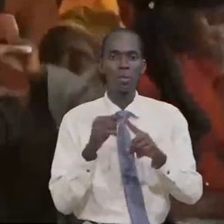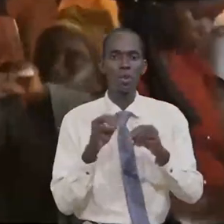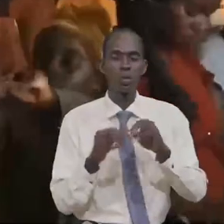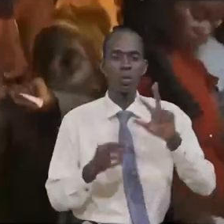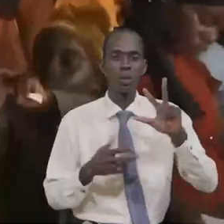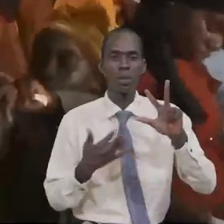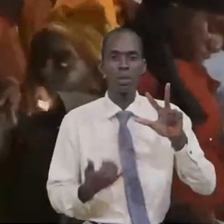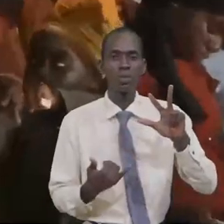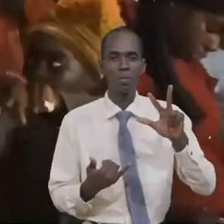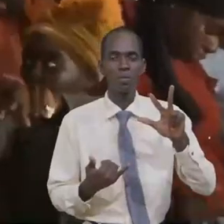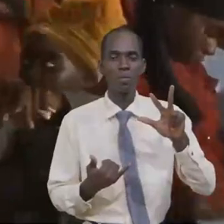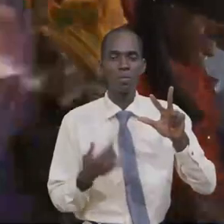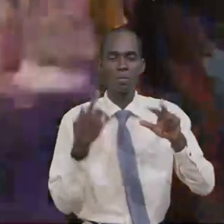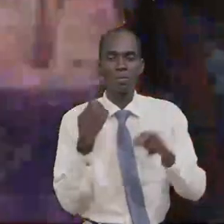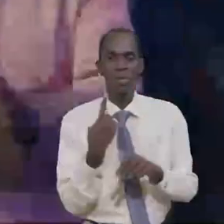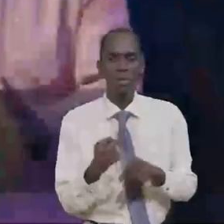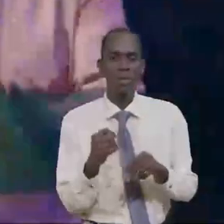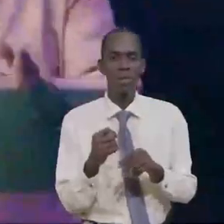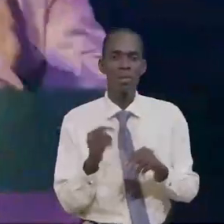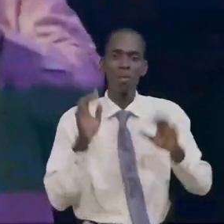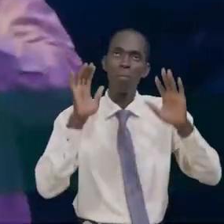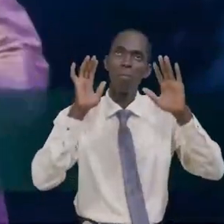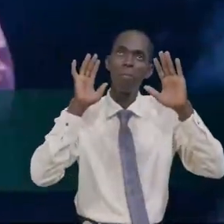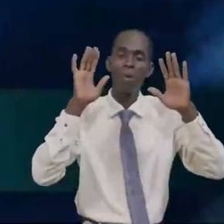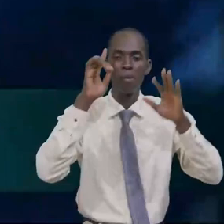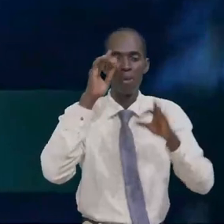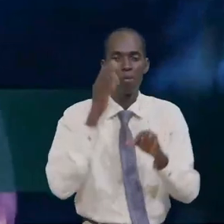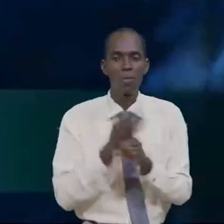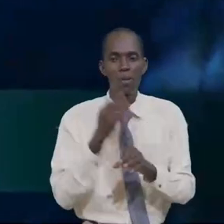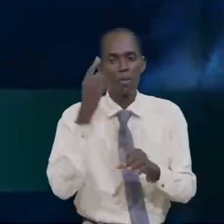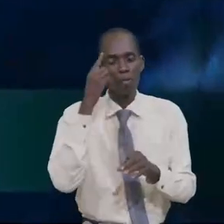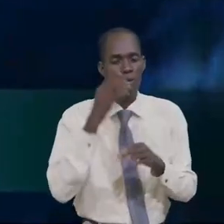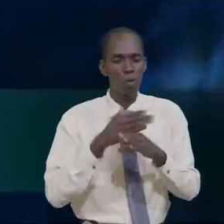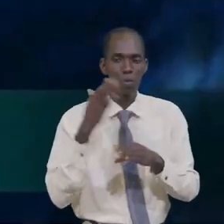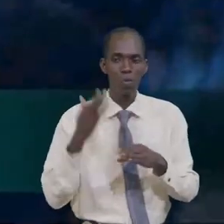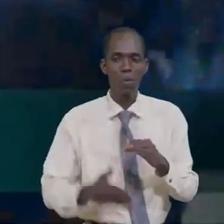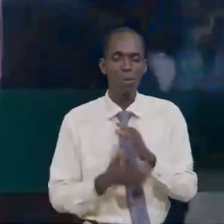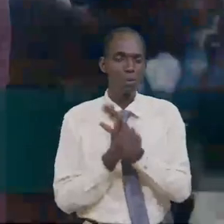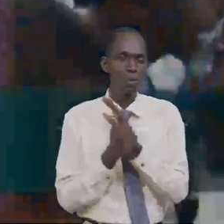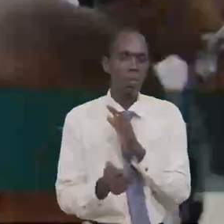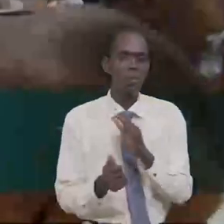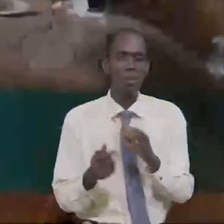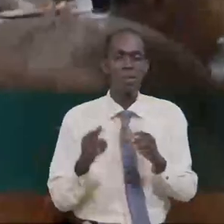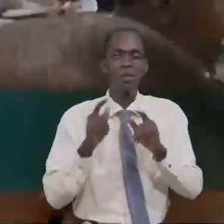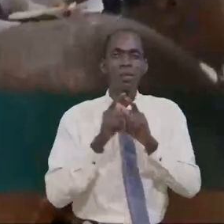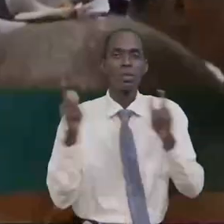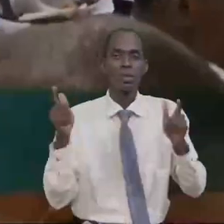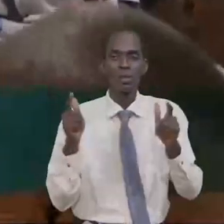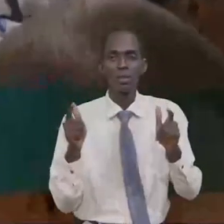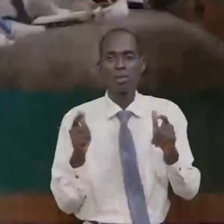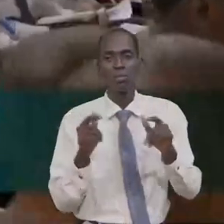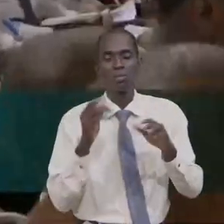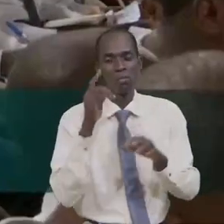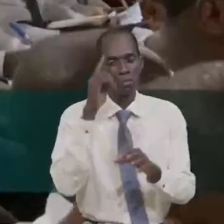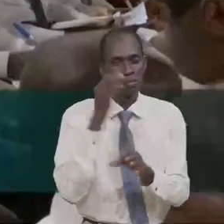la fois merveilleuse pour une maîtrise réfléchie il maîtrise totale complète la